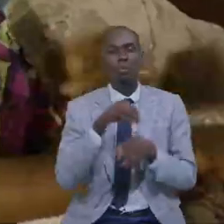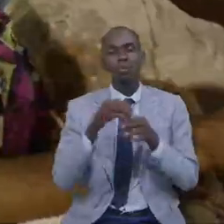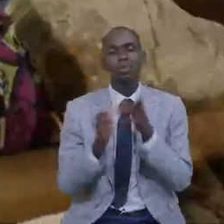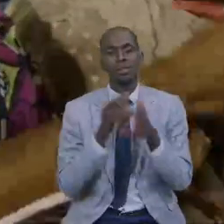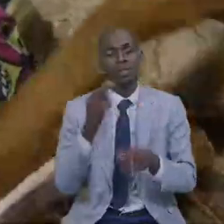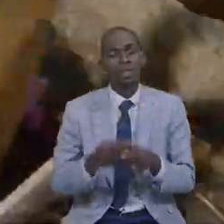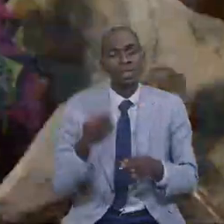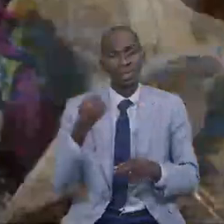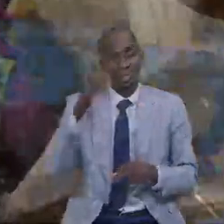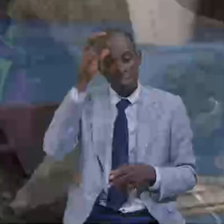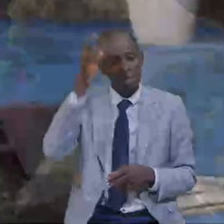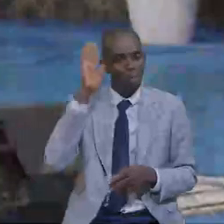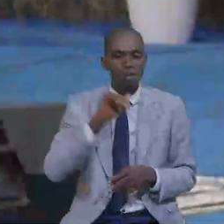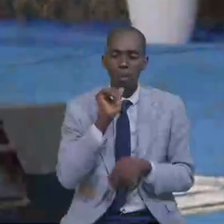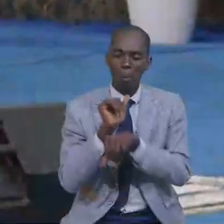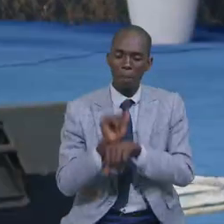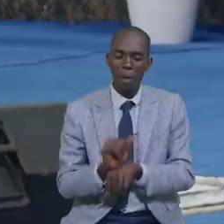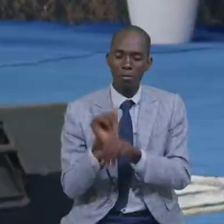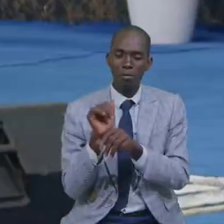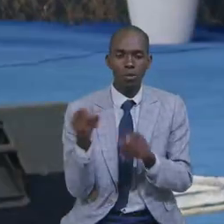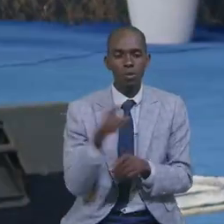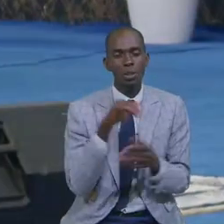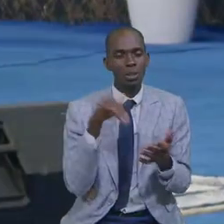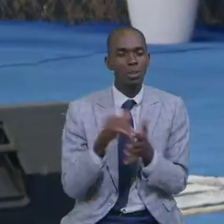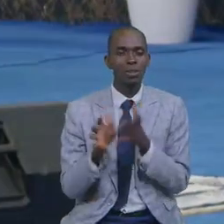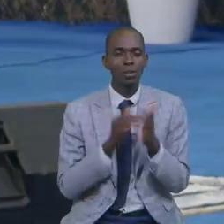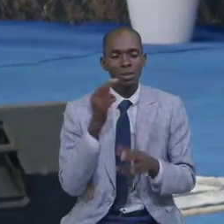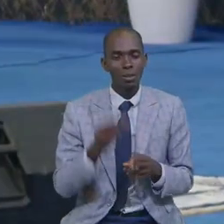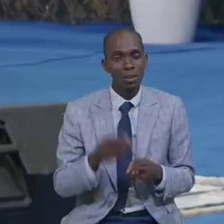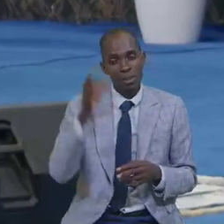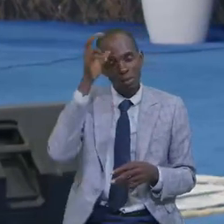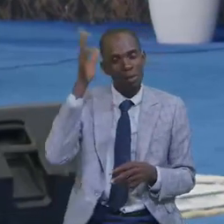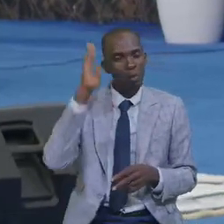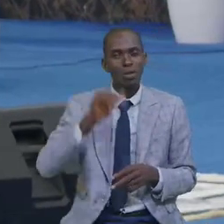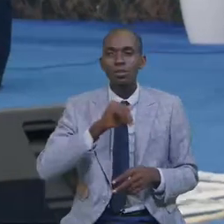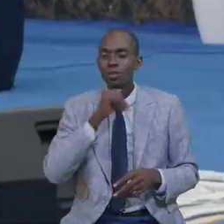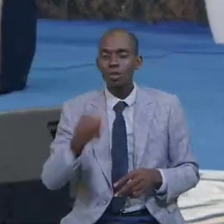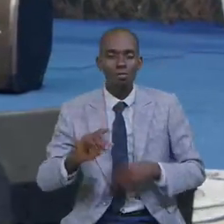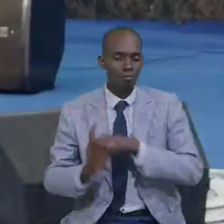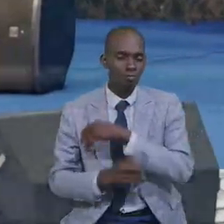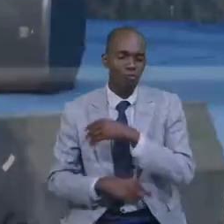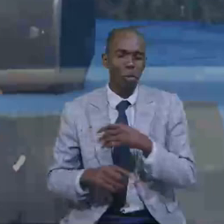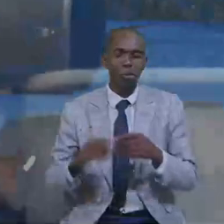sortir il ne va plus te lier il ne va plus te torturer